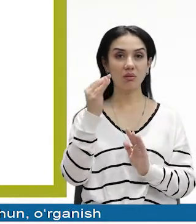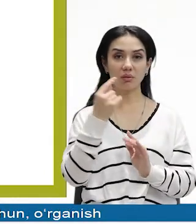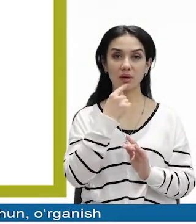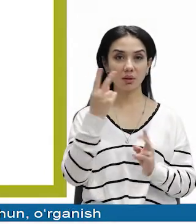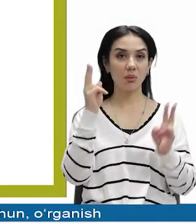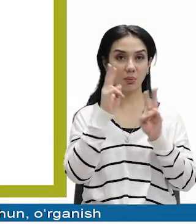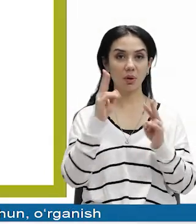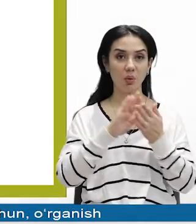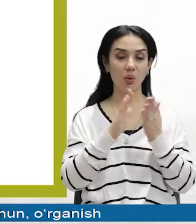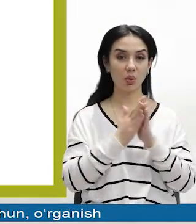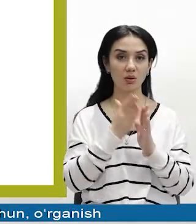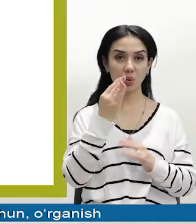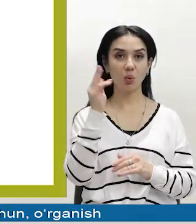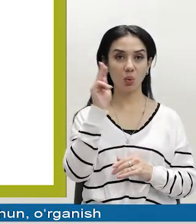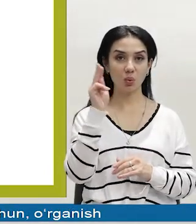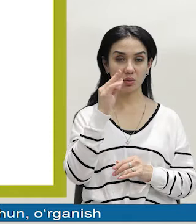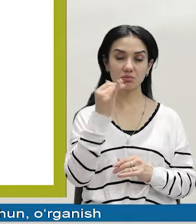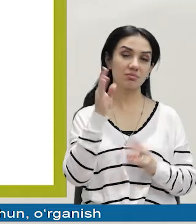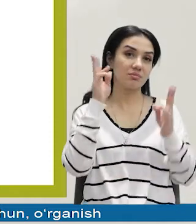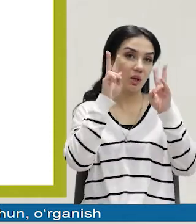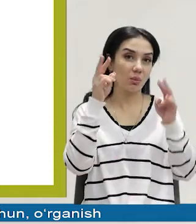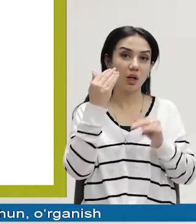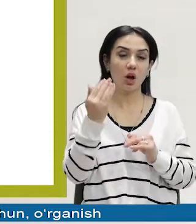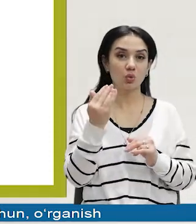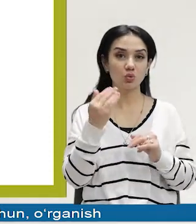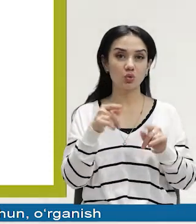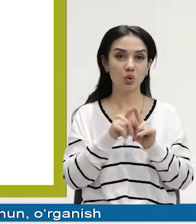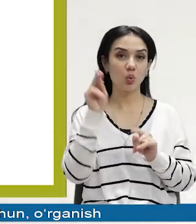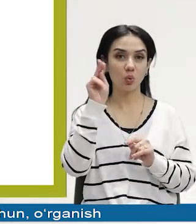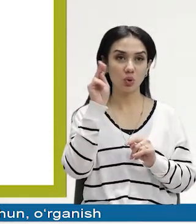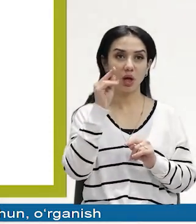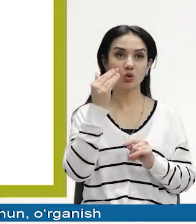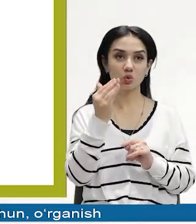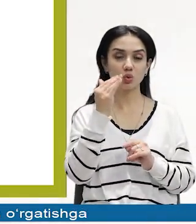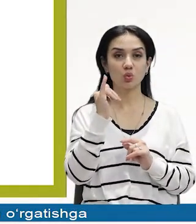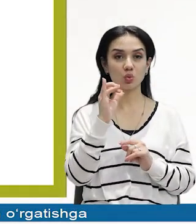o'rgan bilmasa, bilmaganlar uchun o'rganish uchun